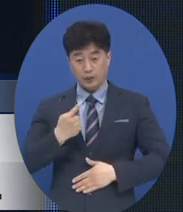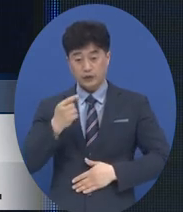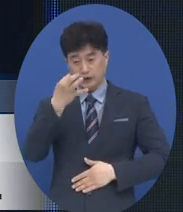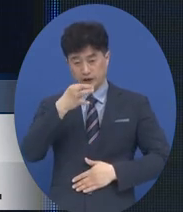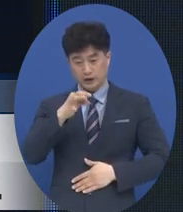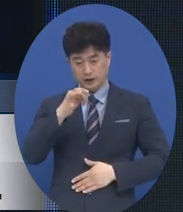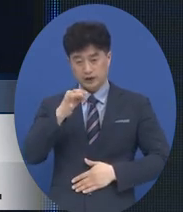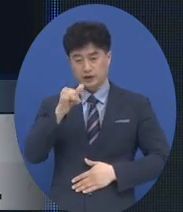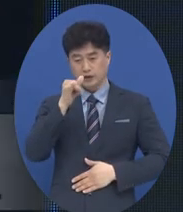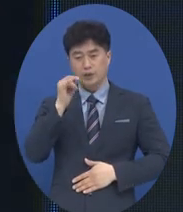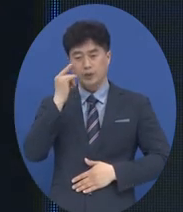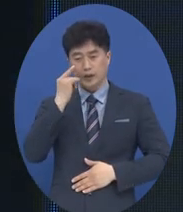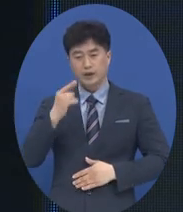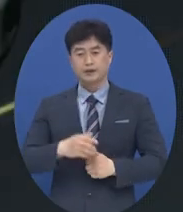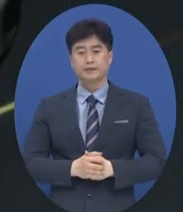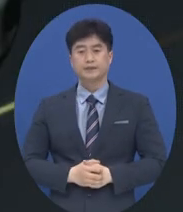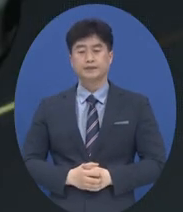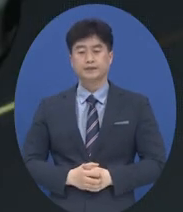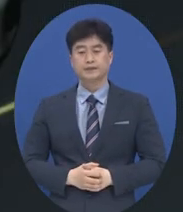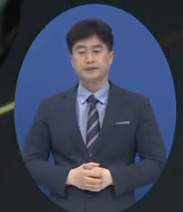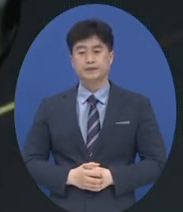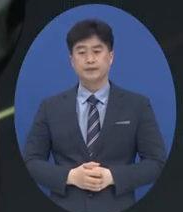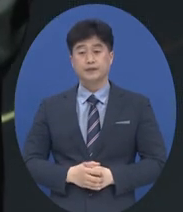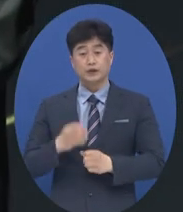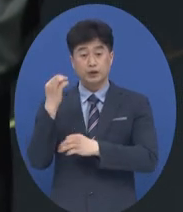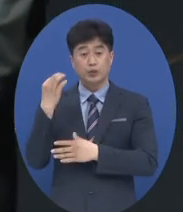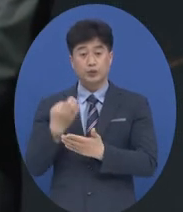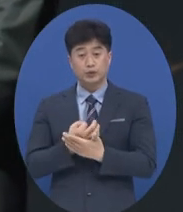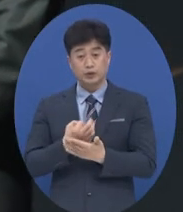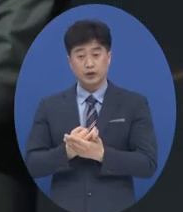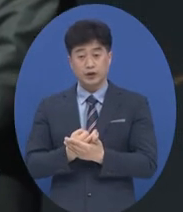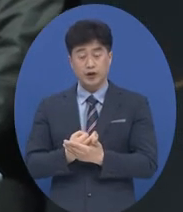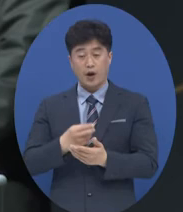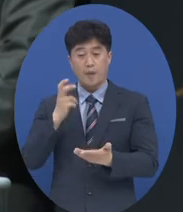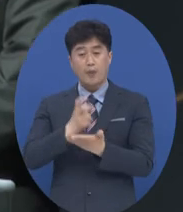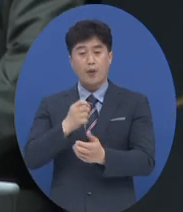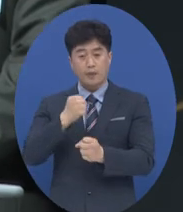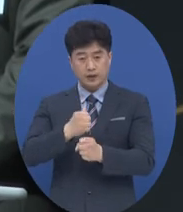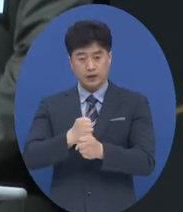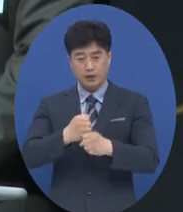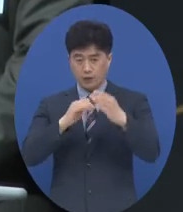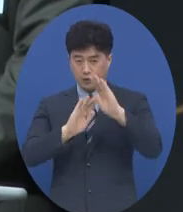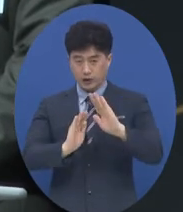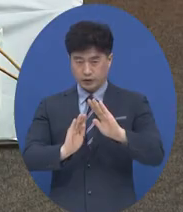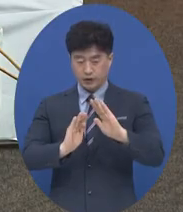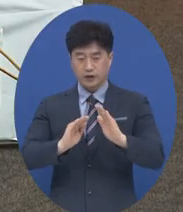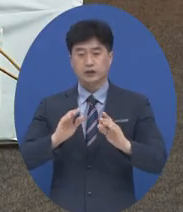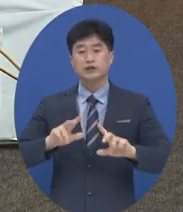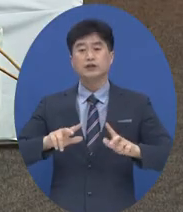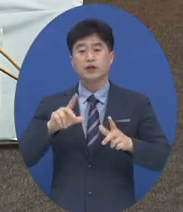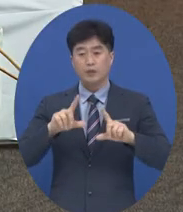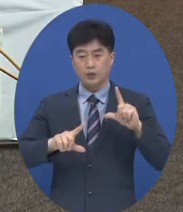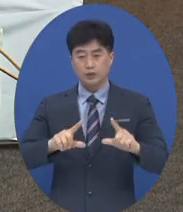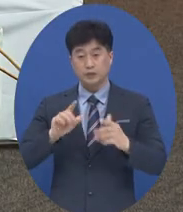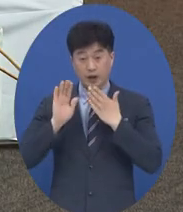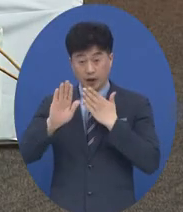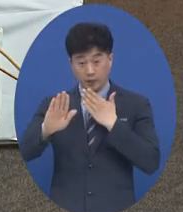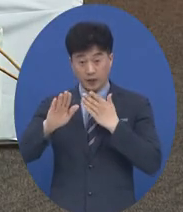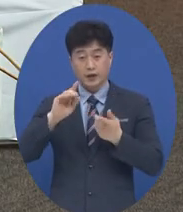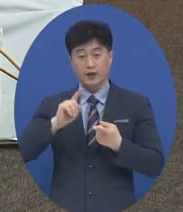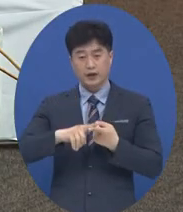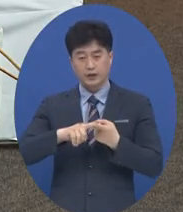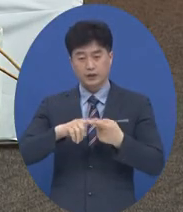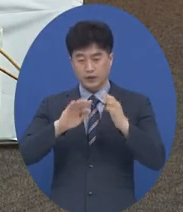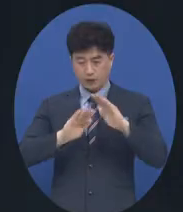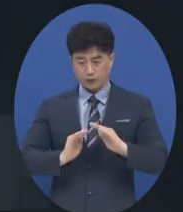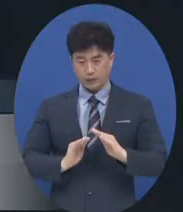효과를 가질 수 있다 보겠습니다. 기본소득의 입법화 과정의 현실과 전망에 대한 내용도